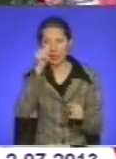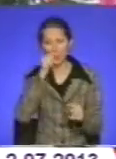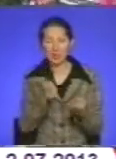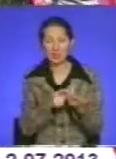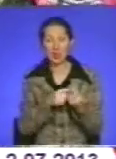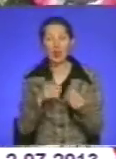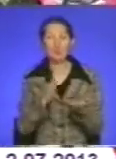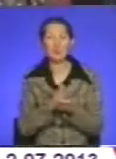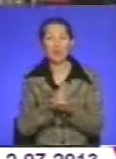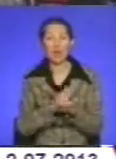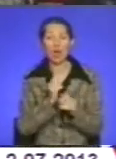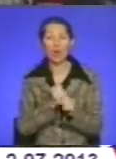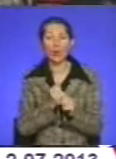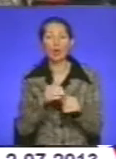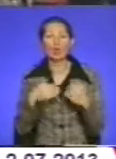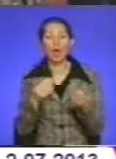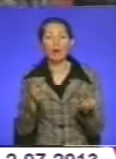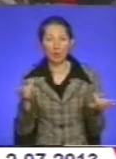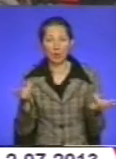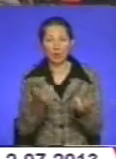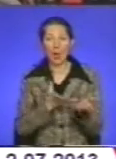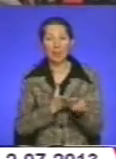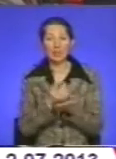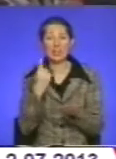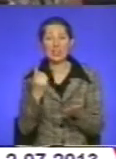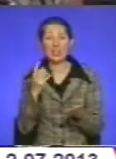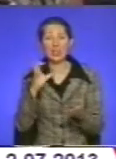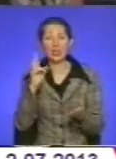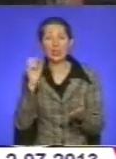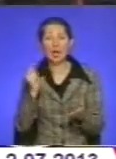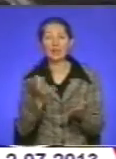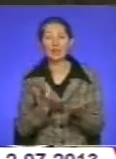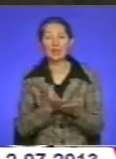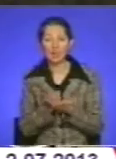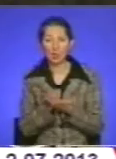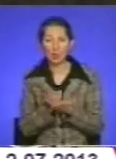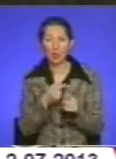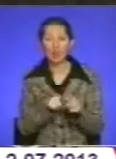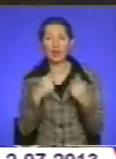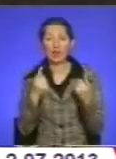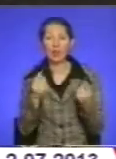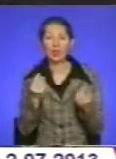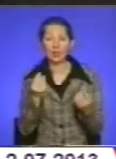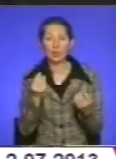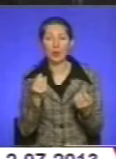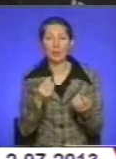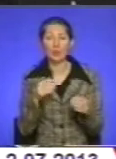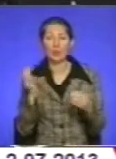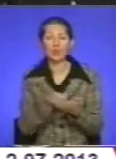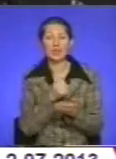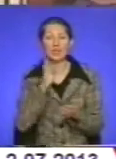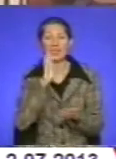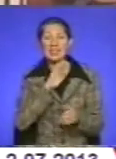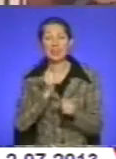стаж, роботодавцю доведеться платити єдиний соціальний внесок, а це кругленька сума. От і виходить, що жінка не працює, а платити